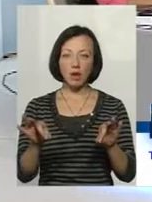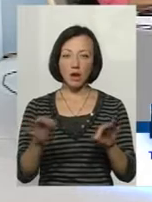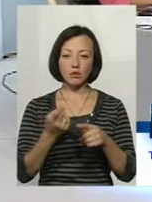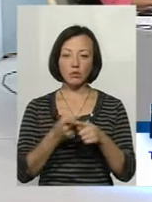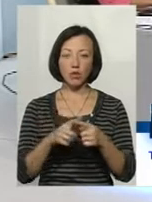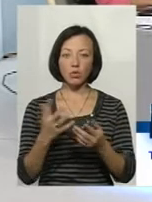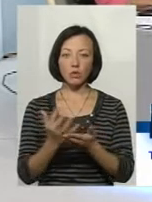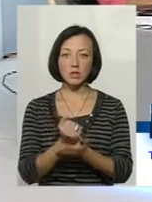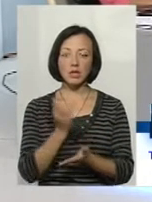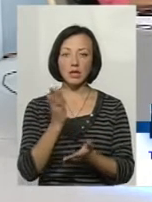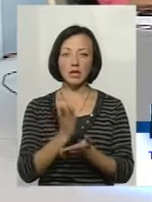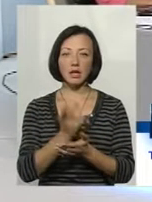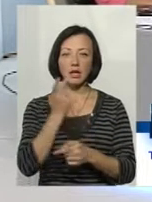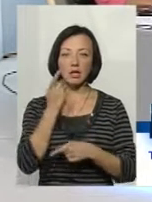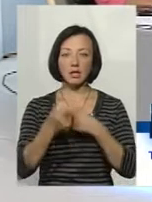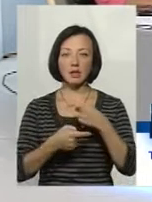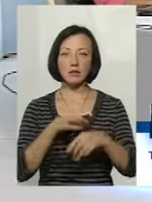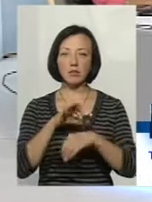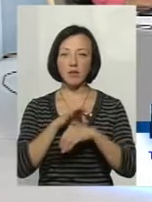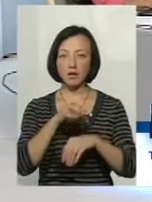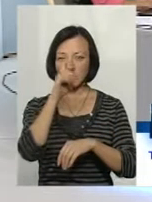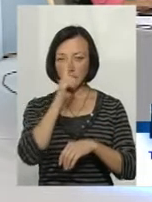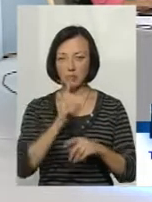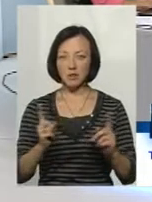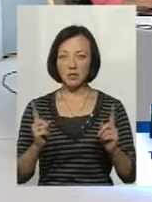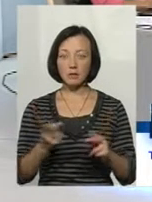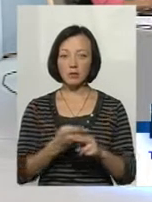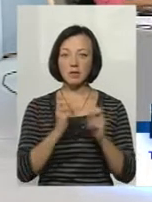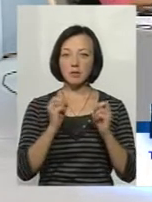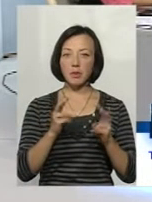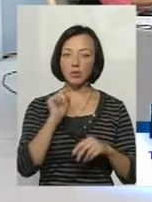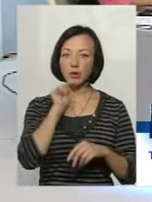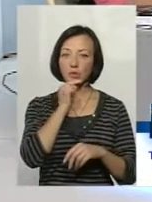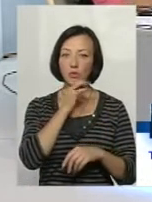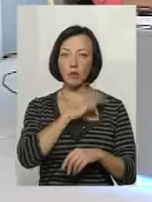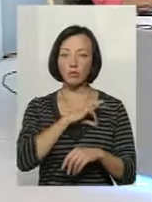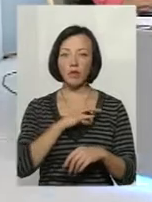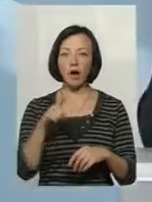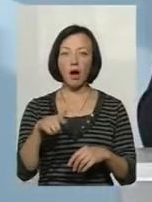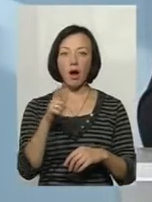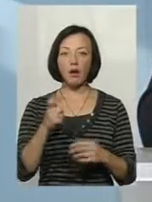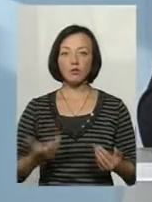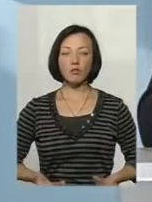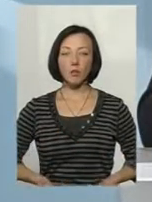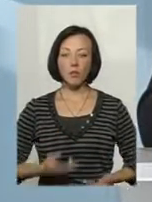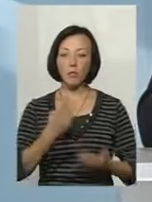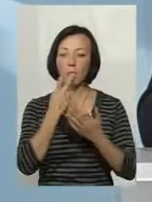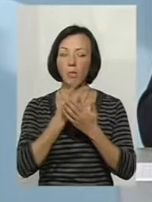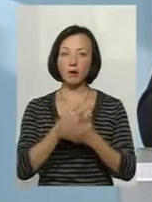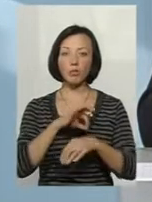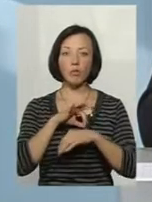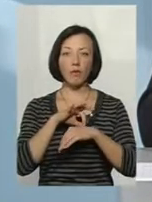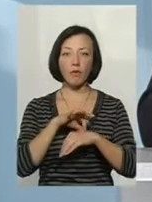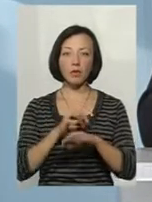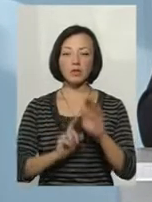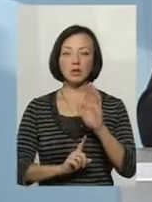досягти, є традиційне проведення місячника безпечного та економного користування газом в побуті. Як бачите, він проводиться